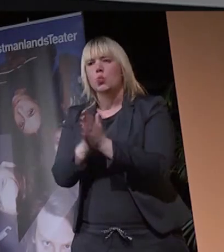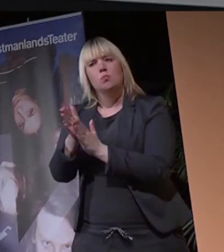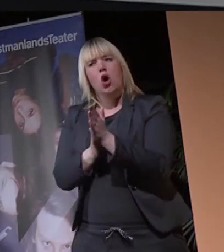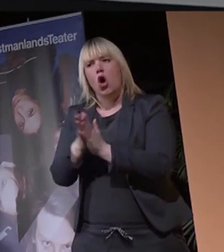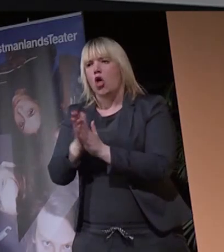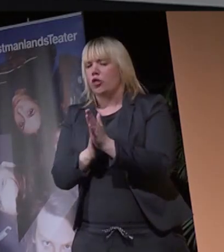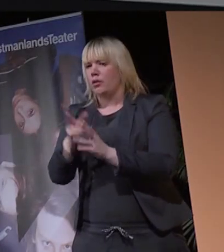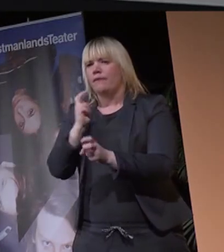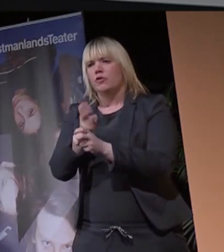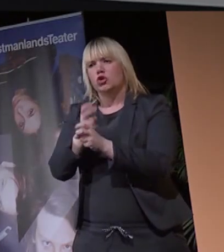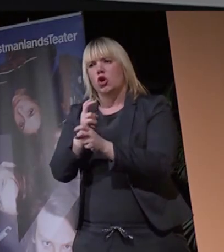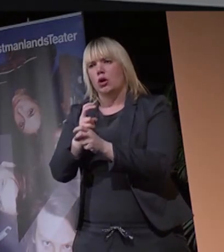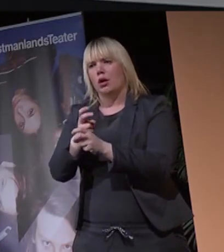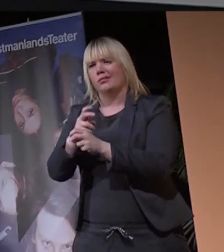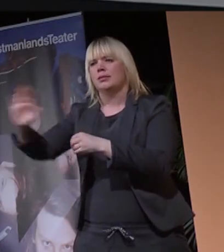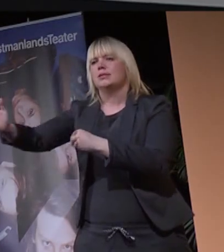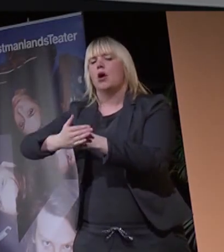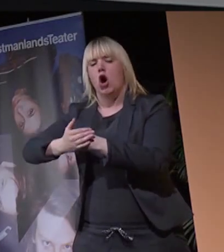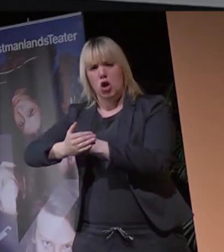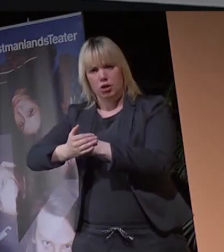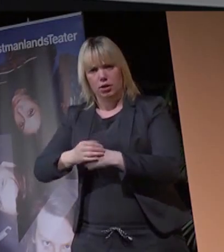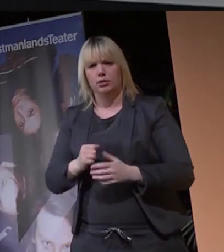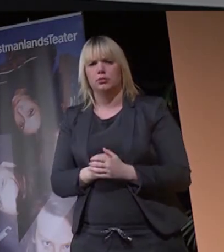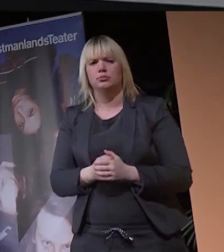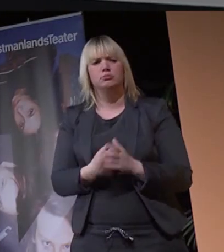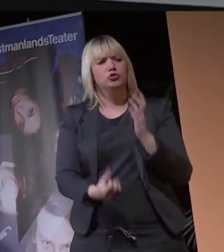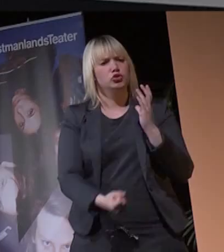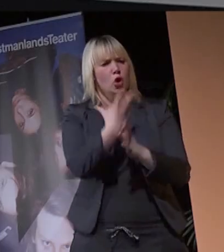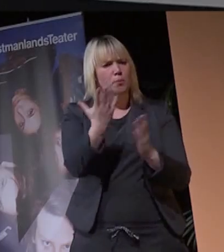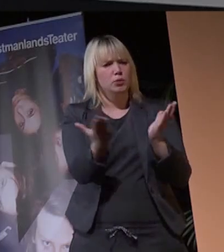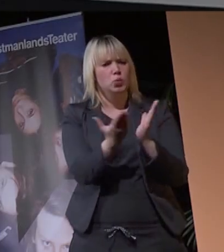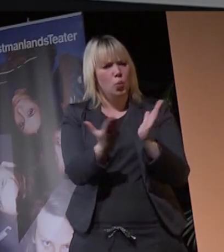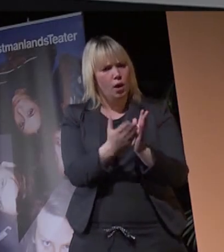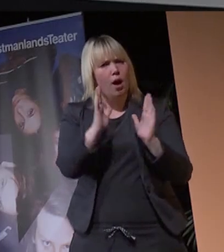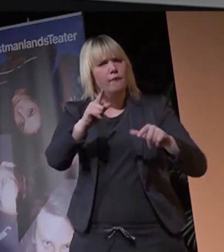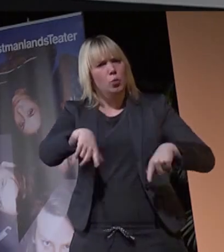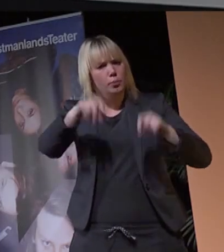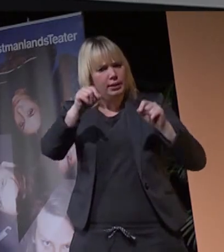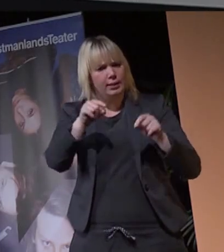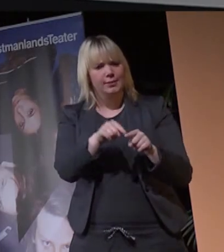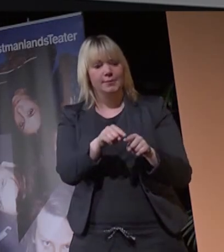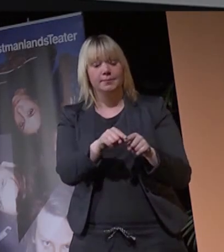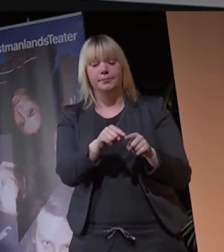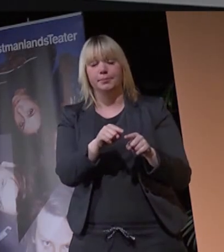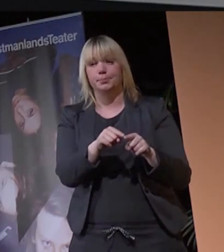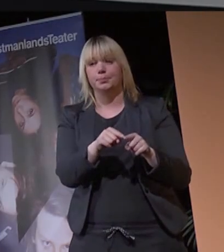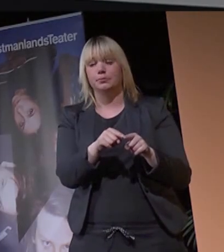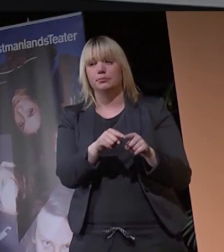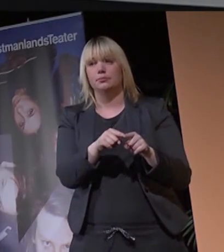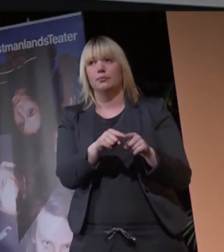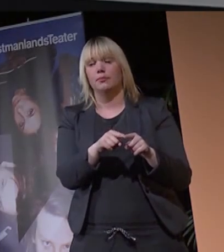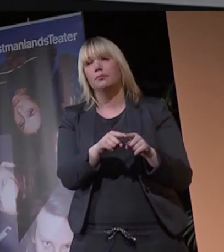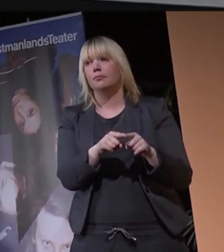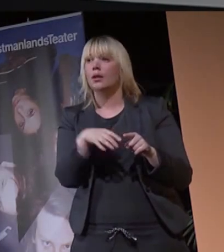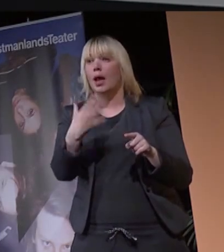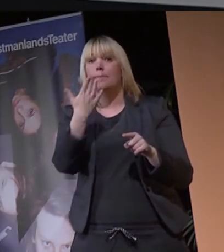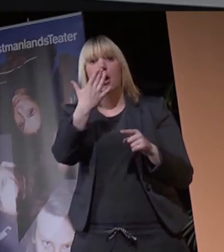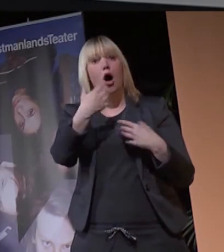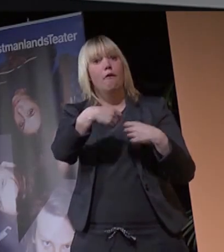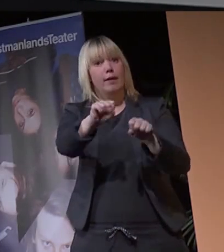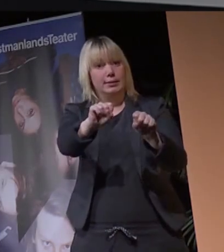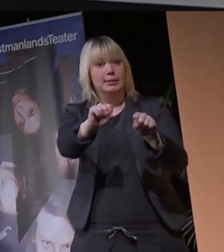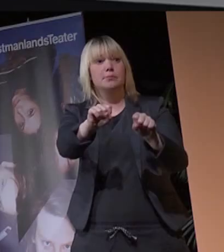ska arbeta tillbaka detta. Men när det gäller Skapande skola så har det faktiskt visat sig att Skapande skola har varit en bra verksamhet att